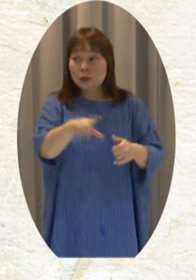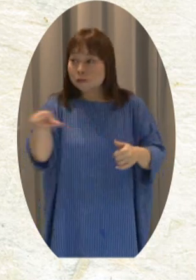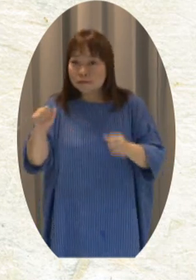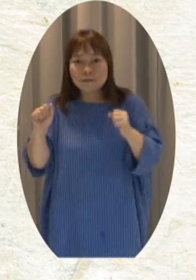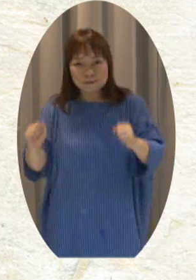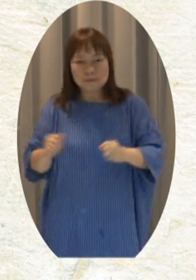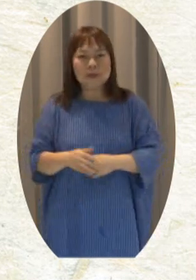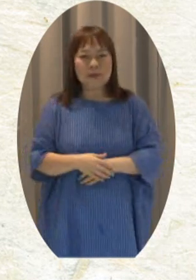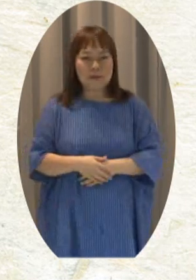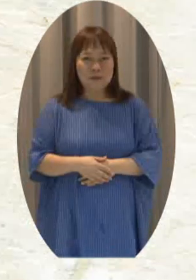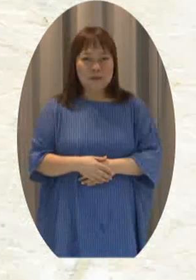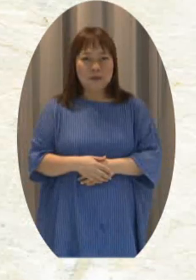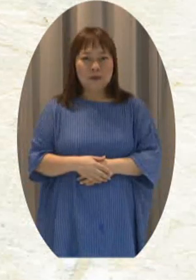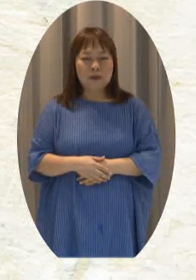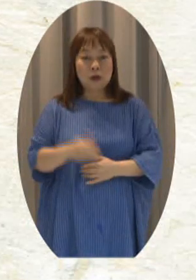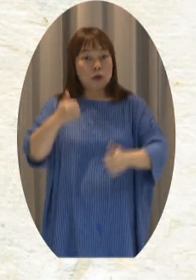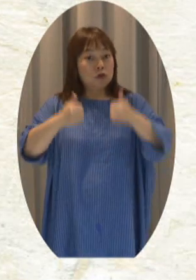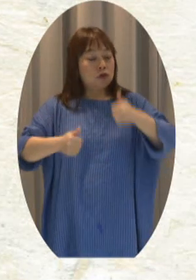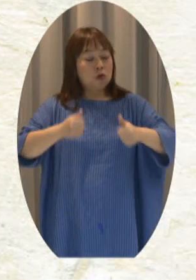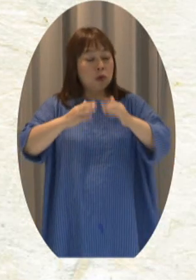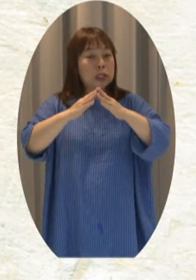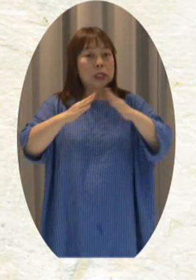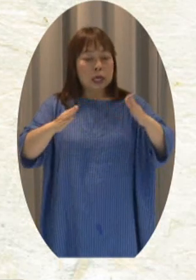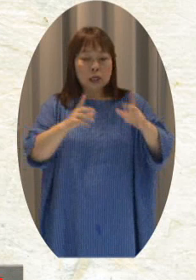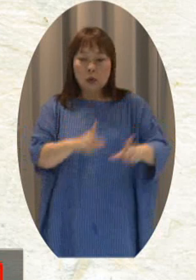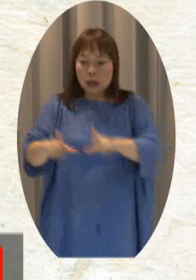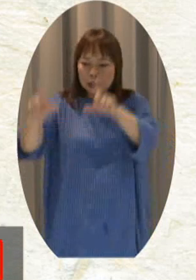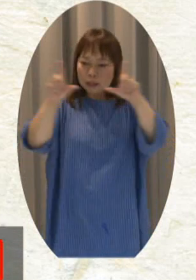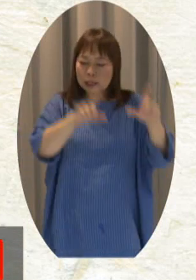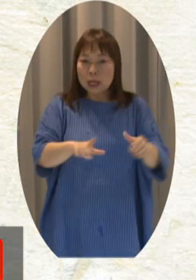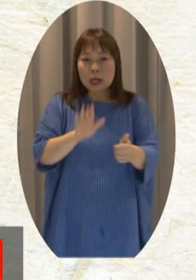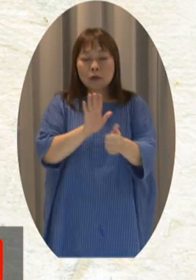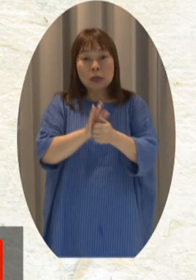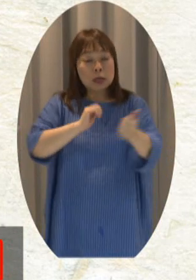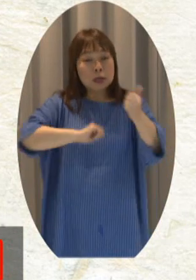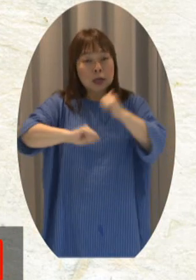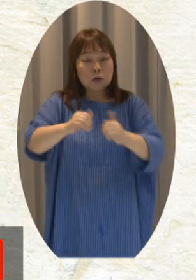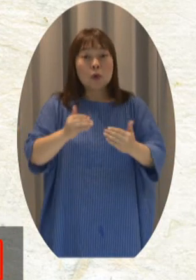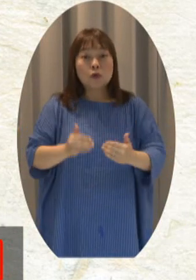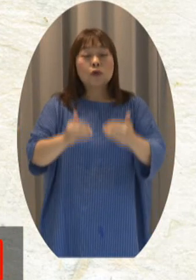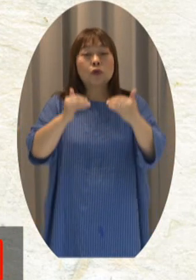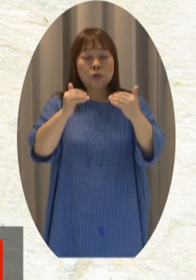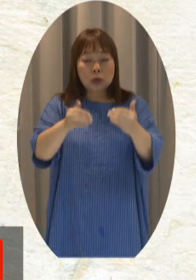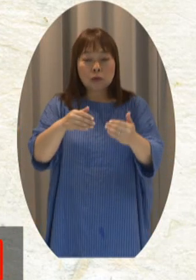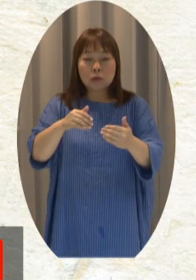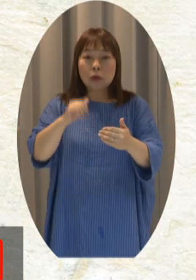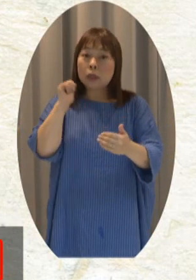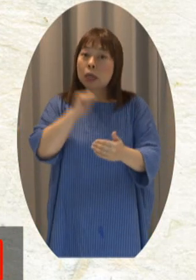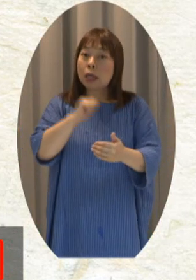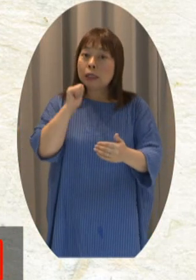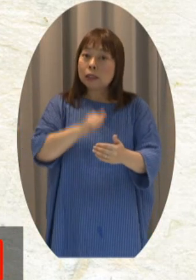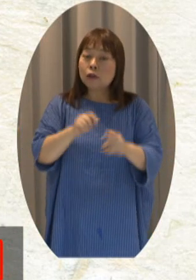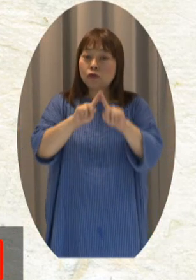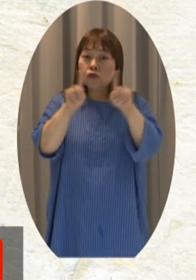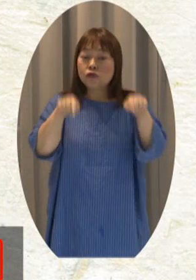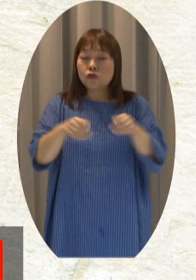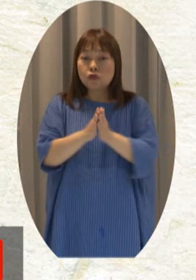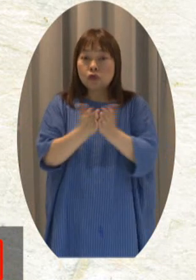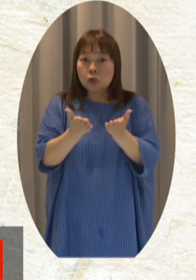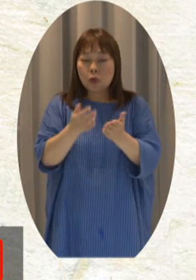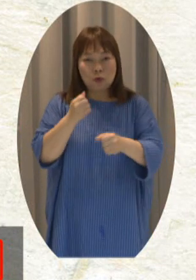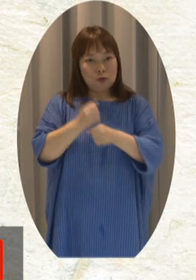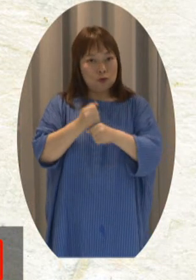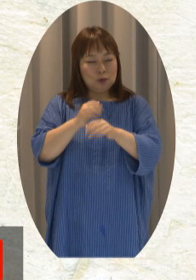。協議会では生活支援活動を進める解説書を作りました。